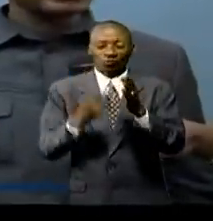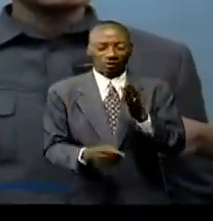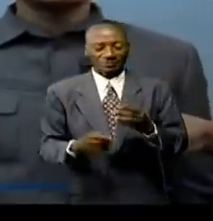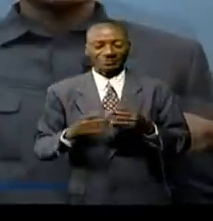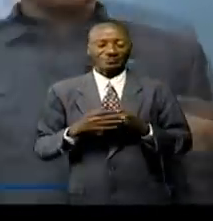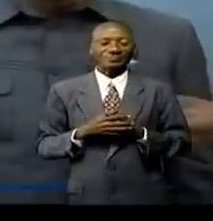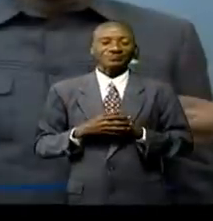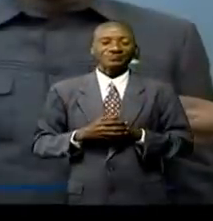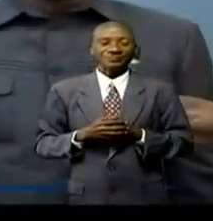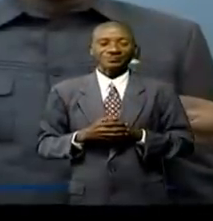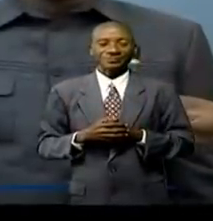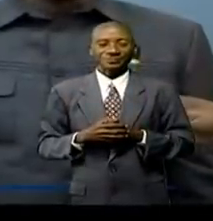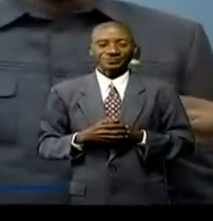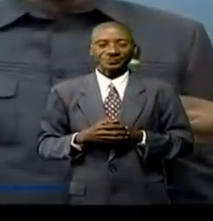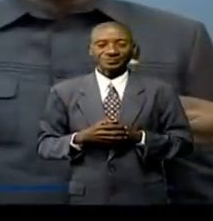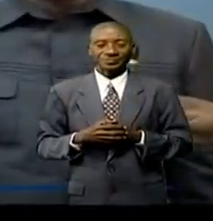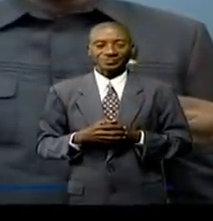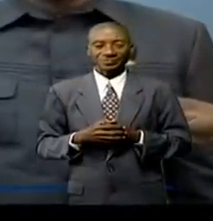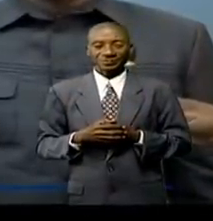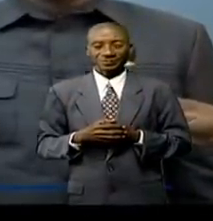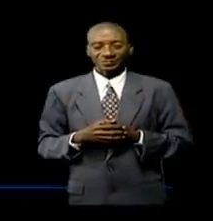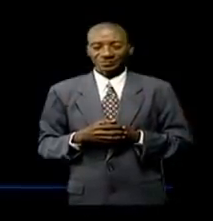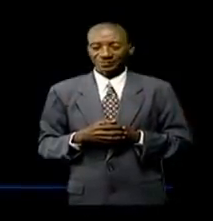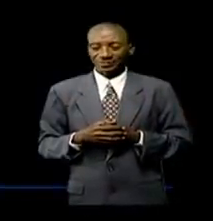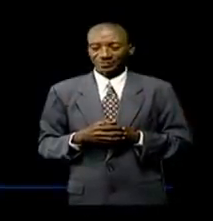comme ça, parce que c'est une grande...